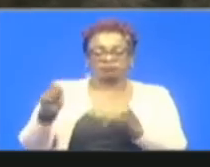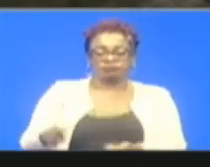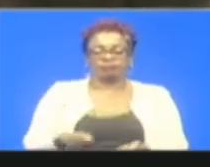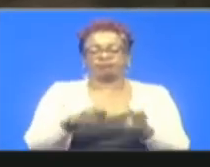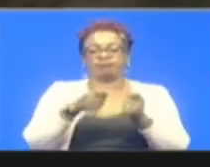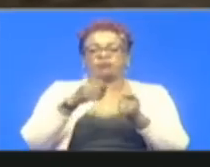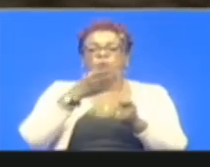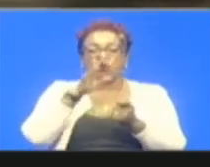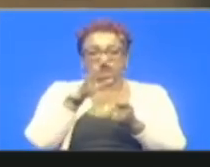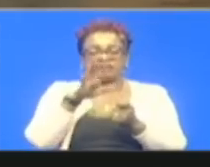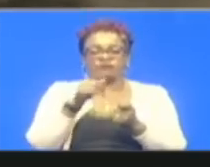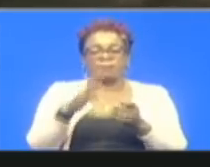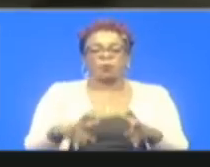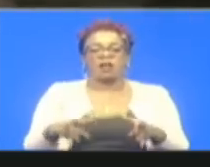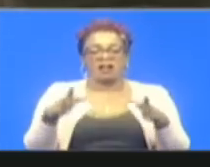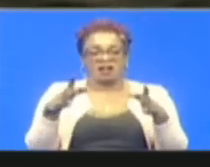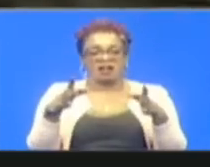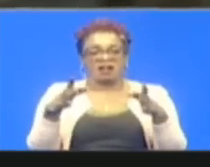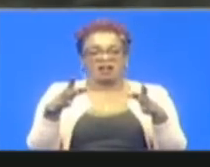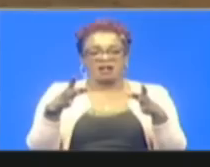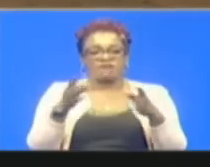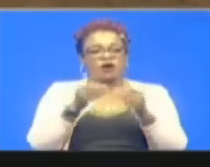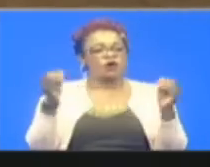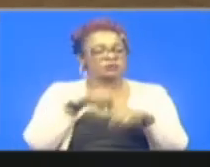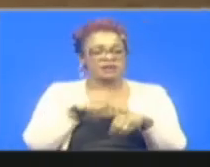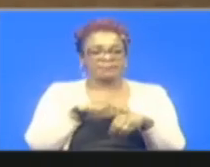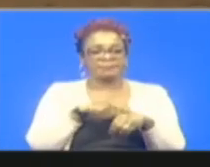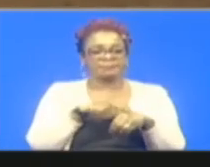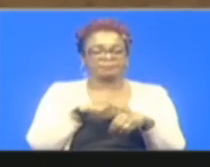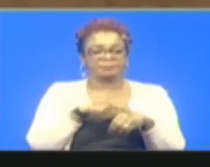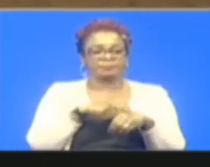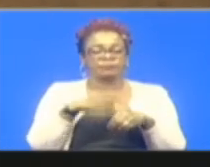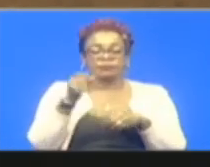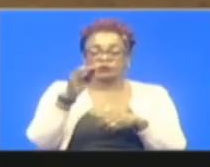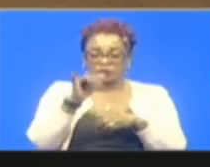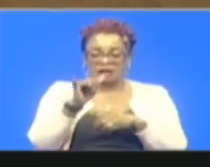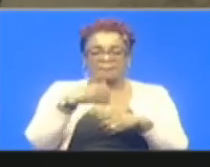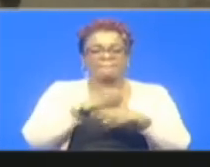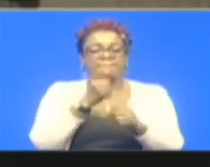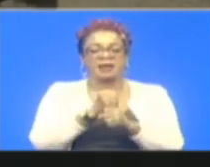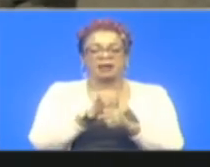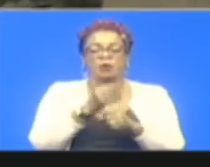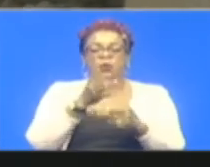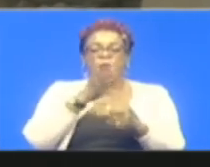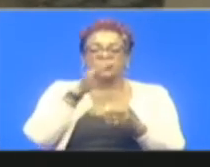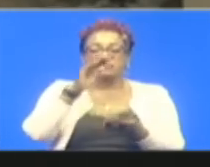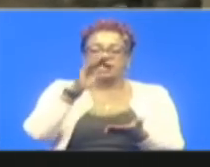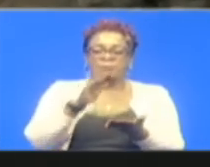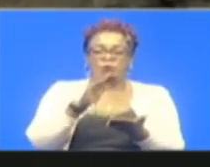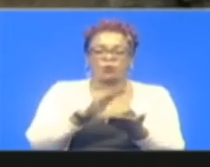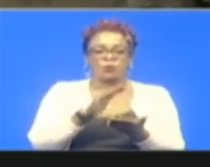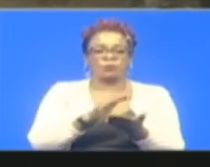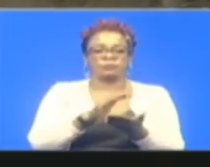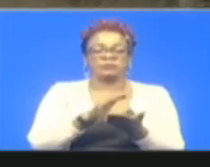kwa visima kwa muda mrefu sana. Inasababisha maji yaende chini na ile water